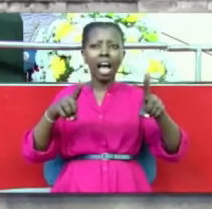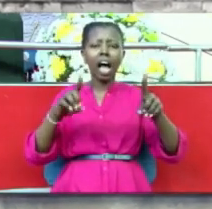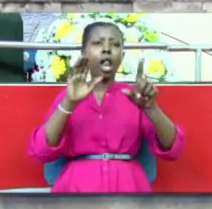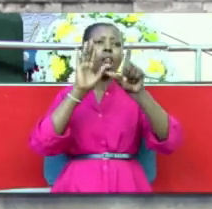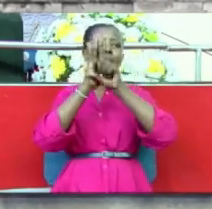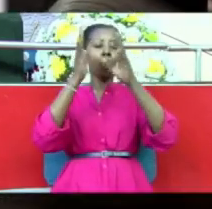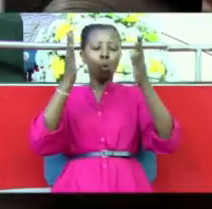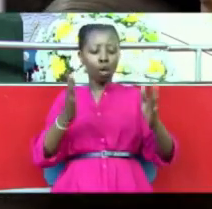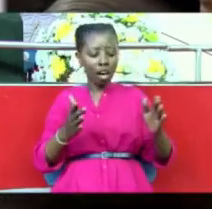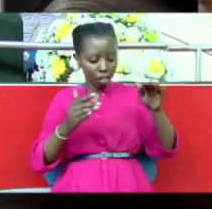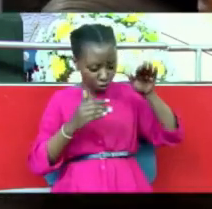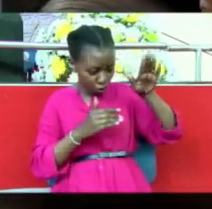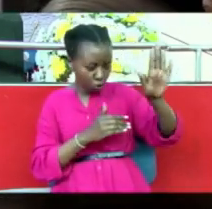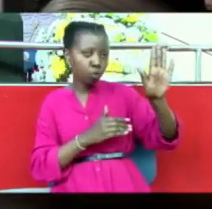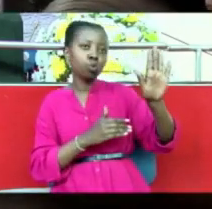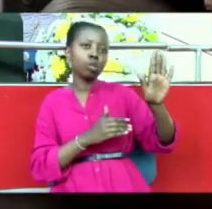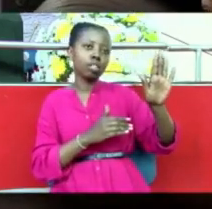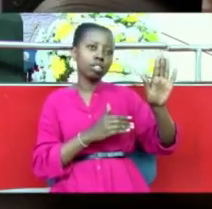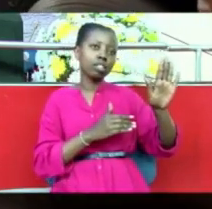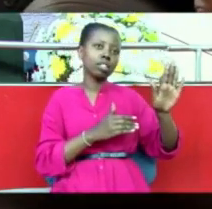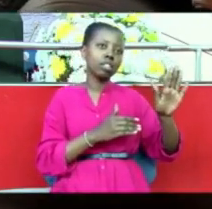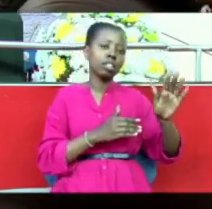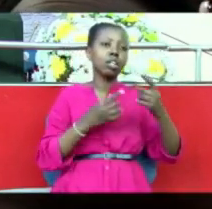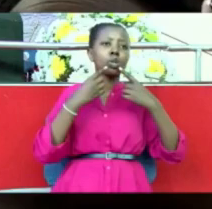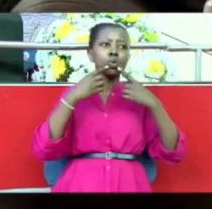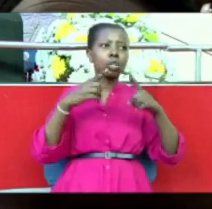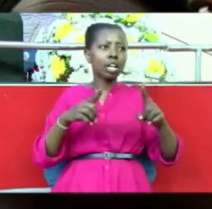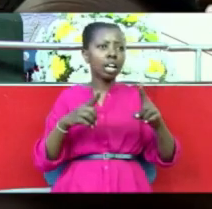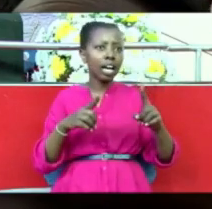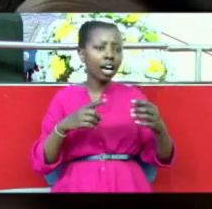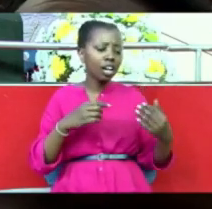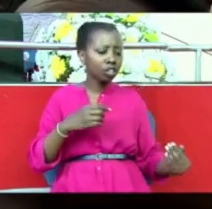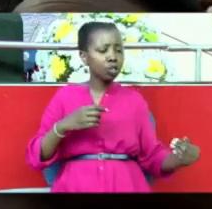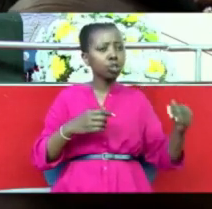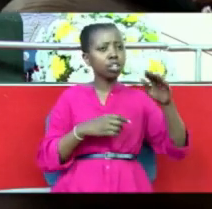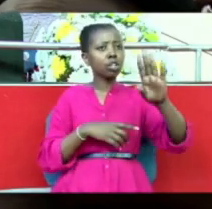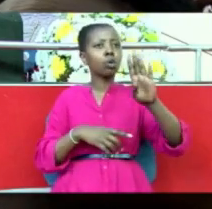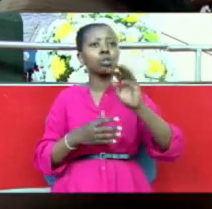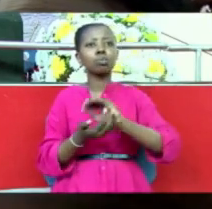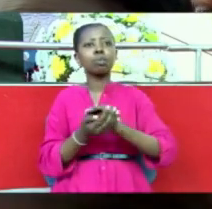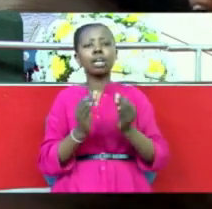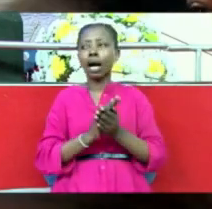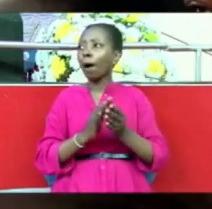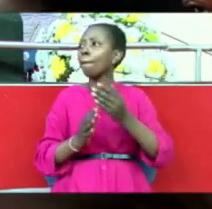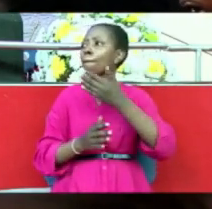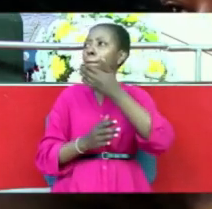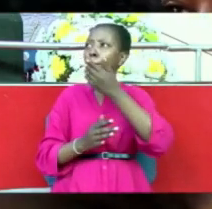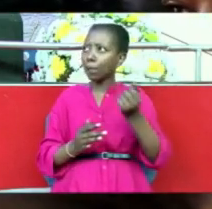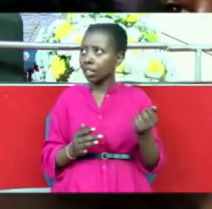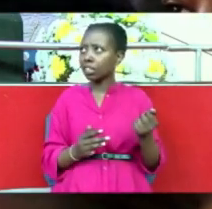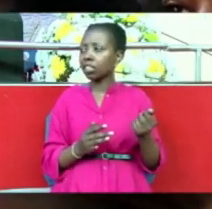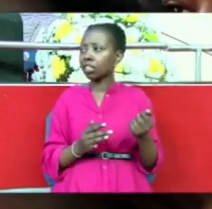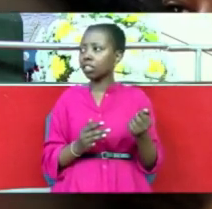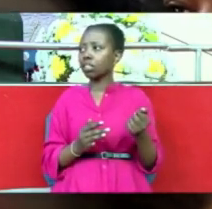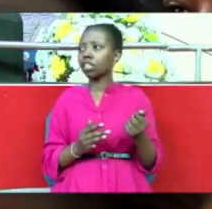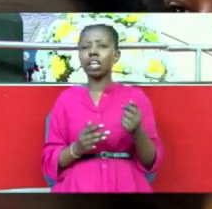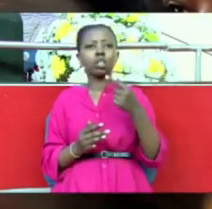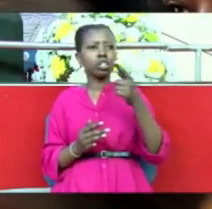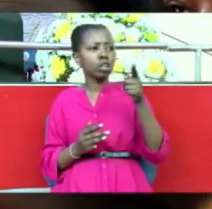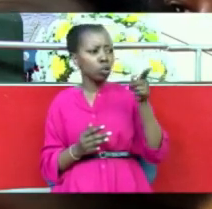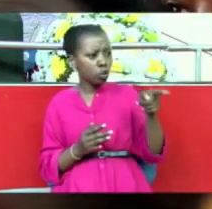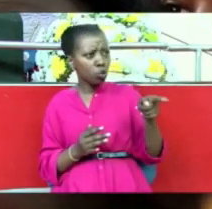Wewe wakili. Amen. Wewe magistrate. Alafu wewe Chief Magistrate. Wewe Amen.